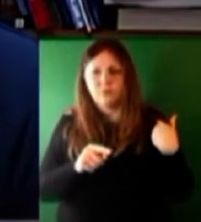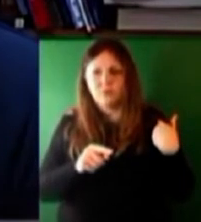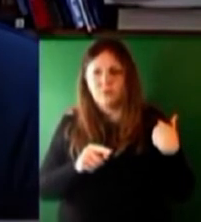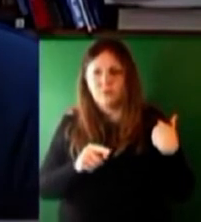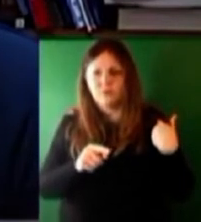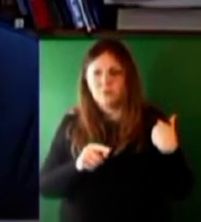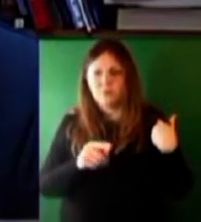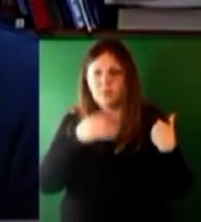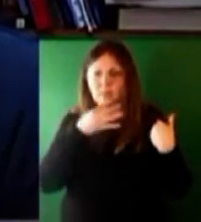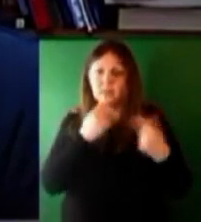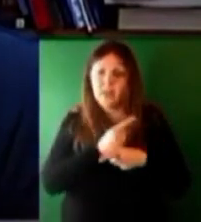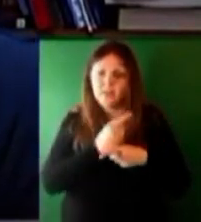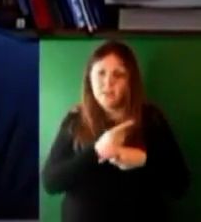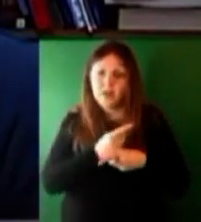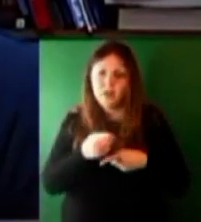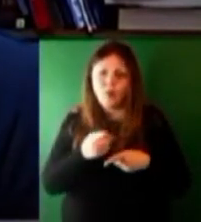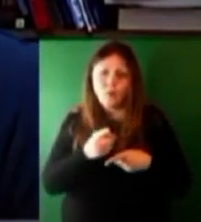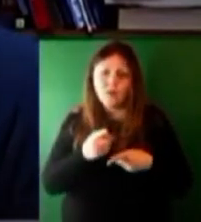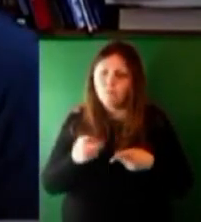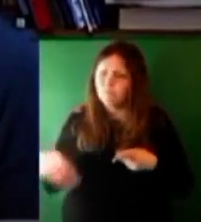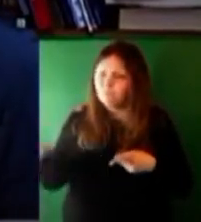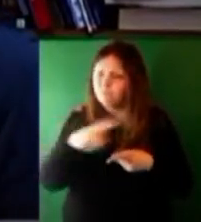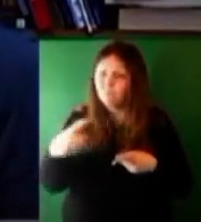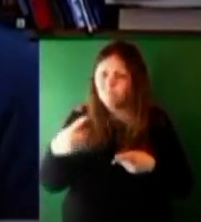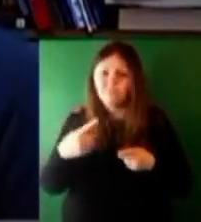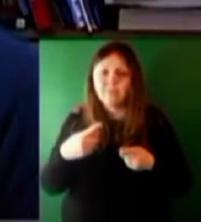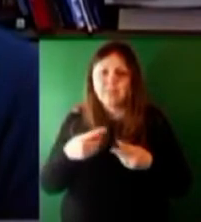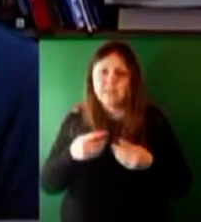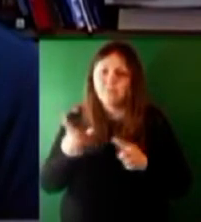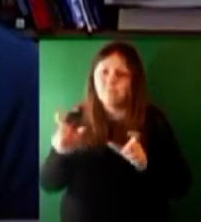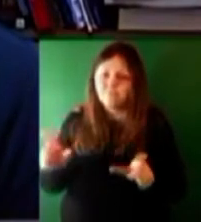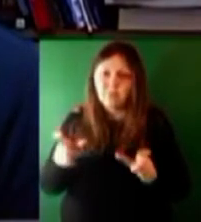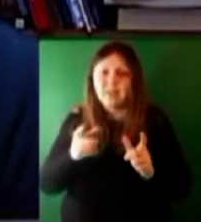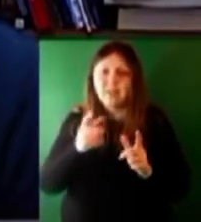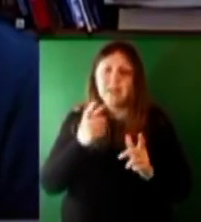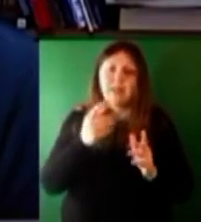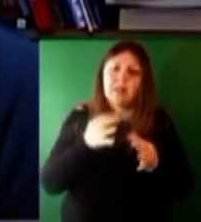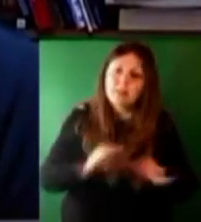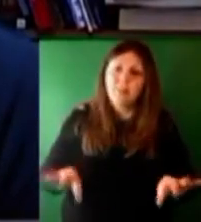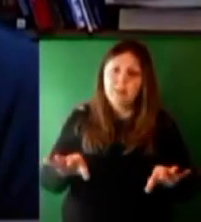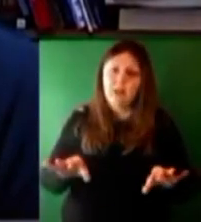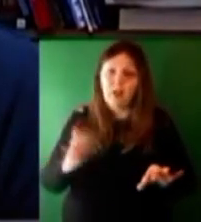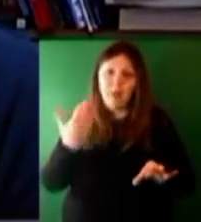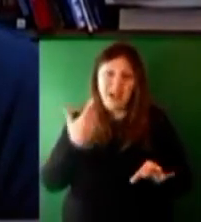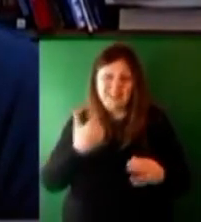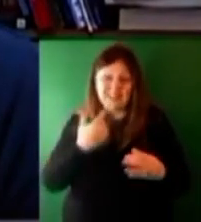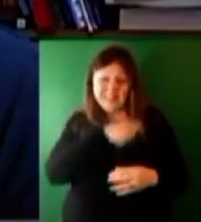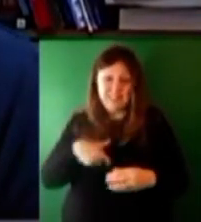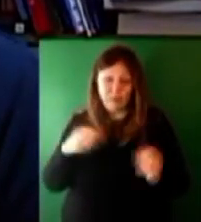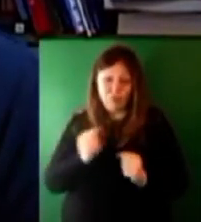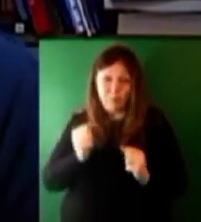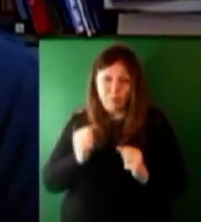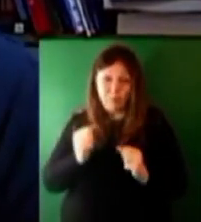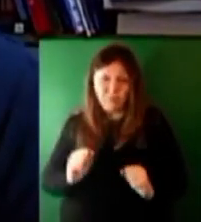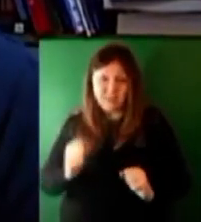grazie al lavoro della regione puglia con i rappresentanti del settore il professor lopalco che responsabile della task force